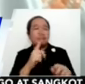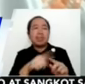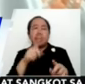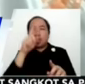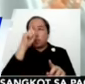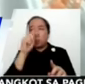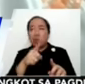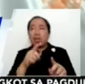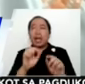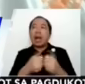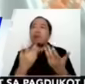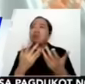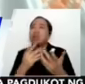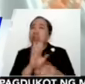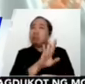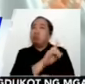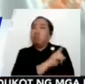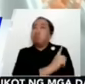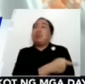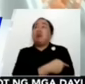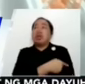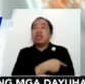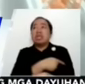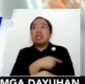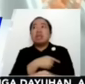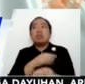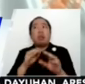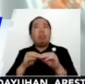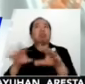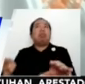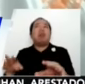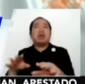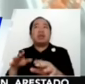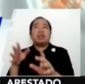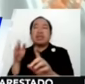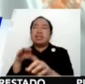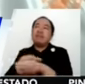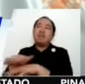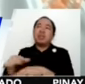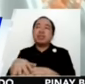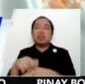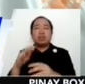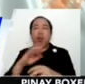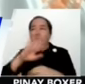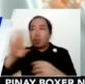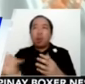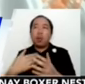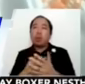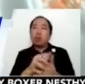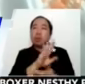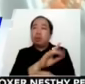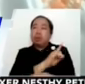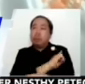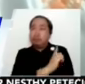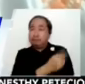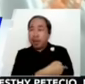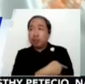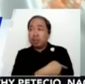power. To lahat ng threat sa power mo, sisirain mo